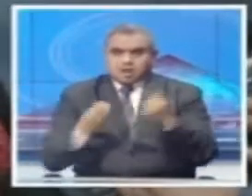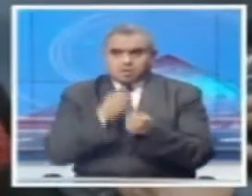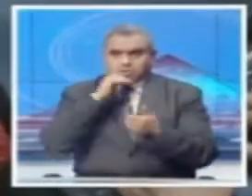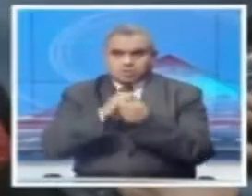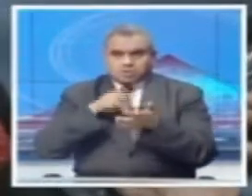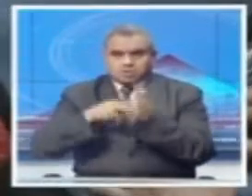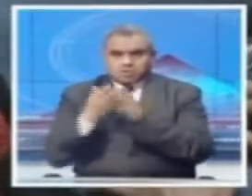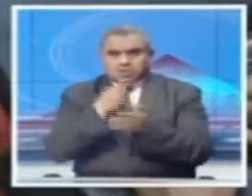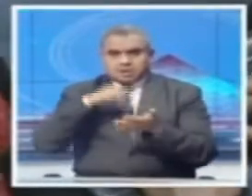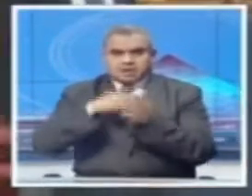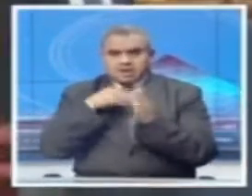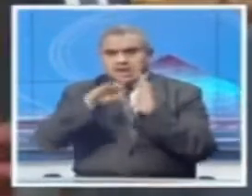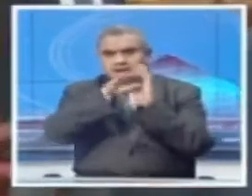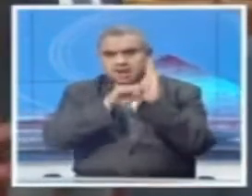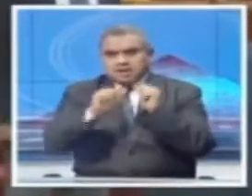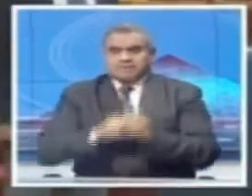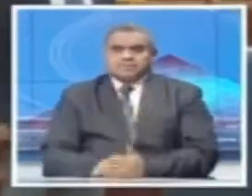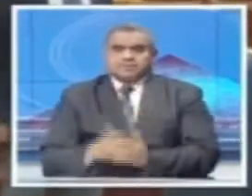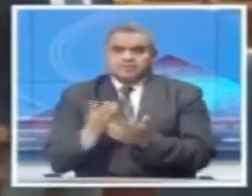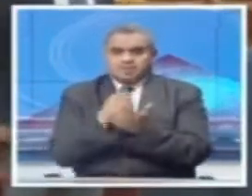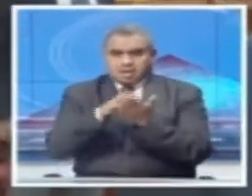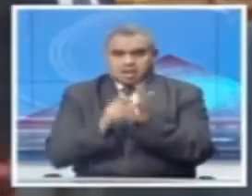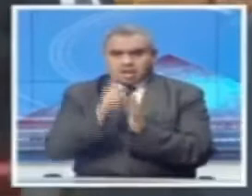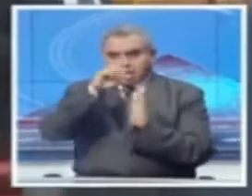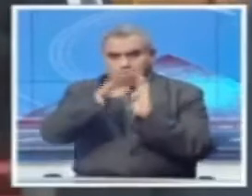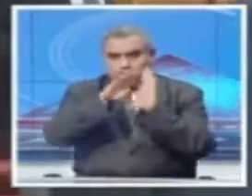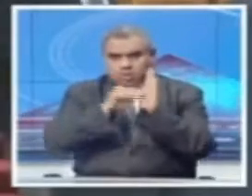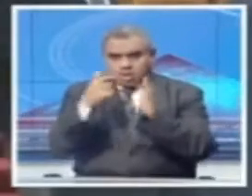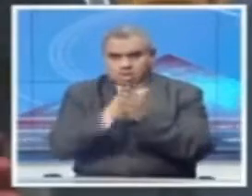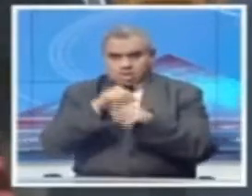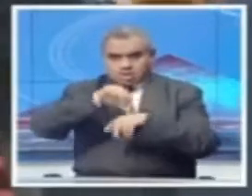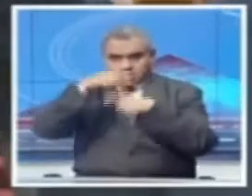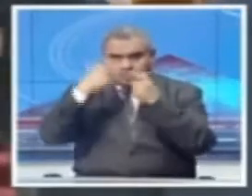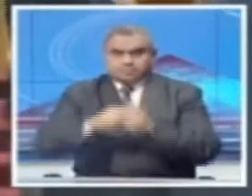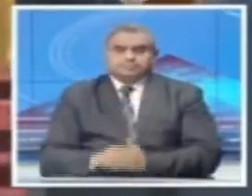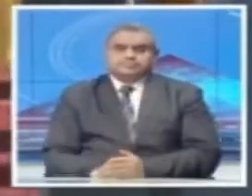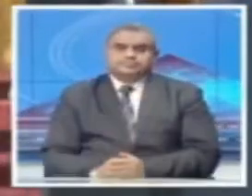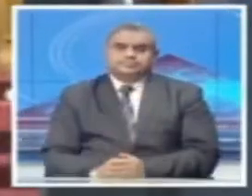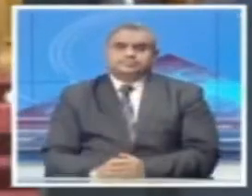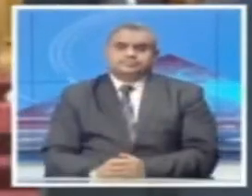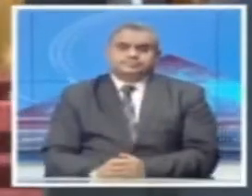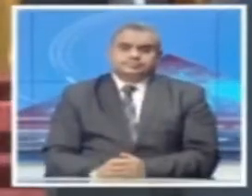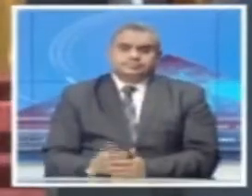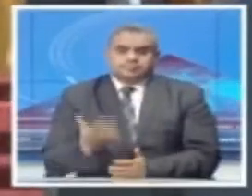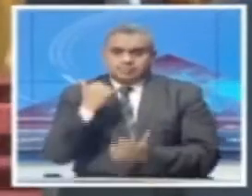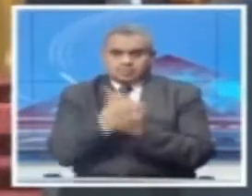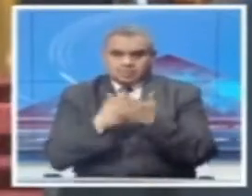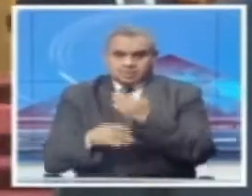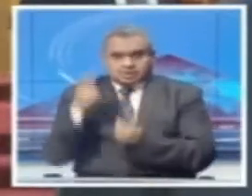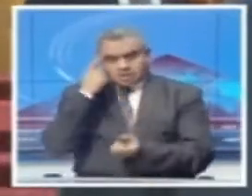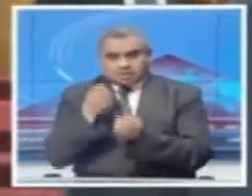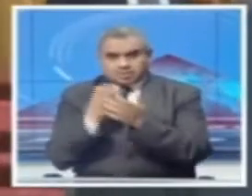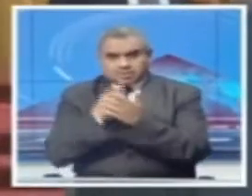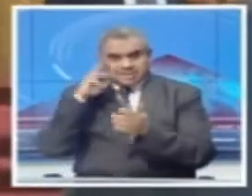أجندة الاجتماع. المحور الأول فيهم هو كان مكافحة الإرهاب والفكر